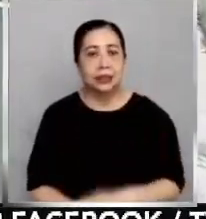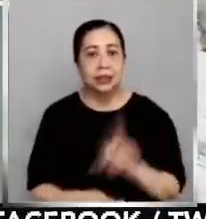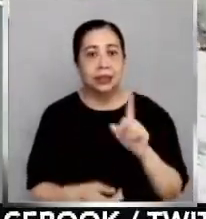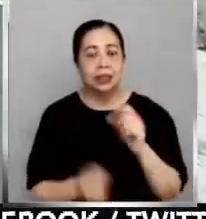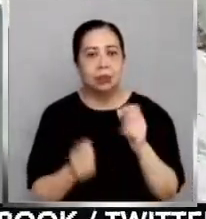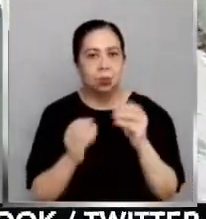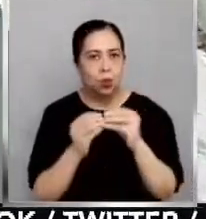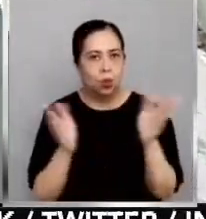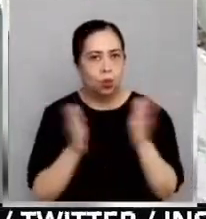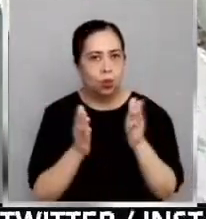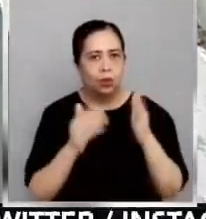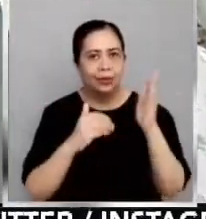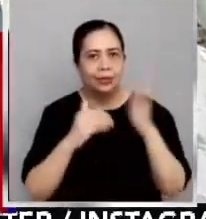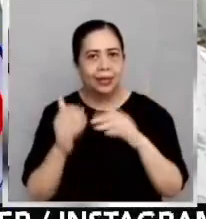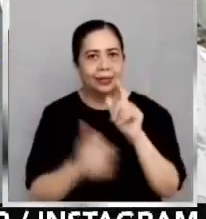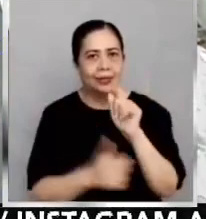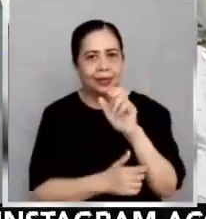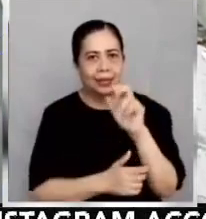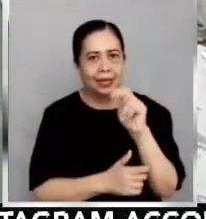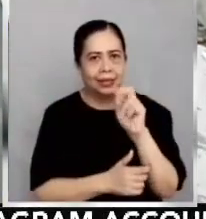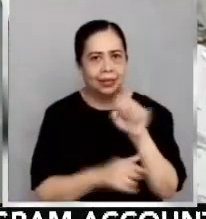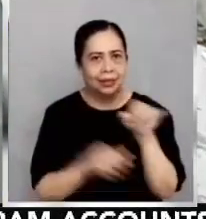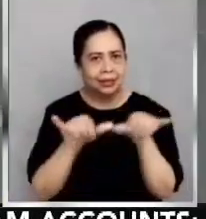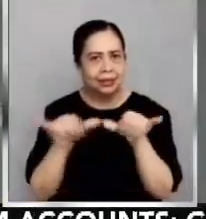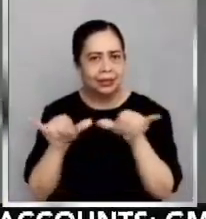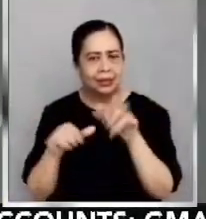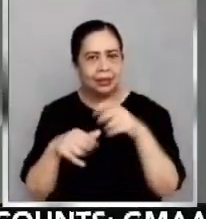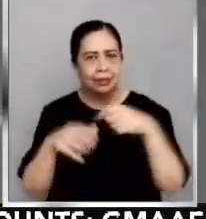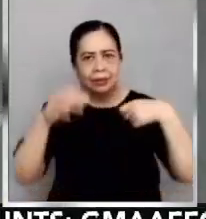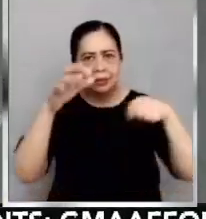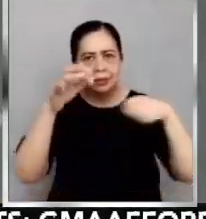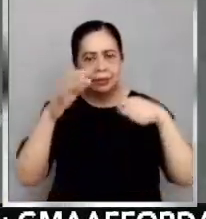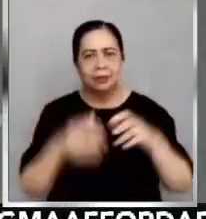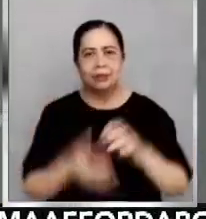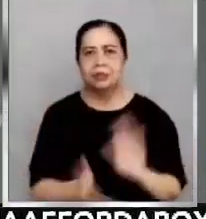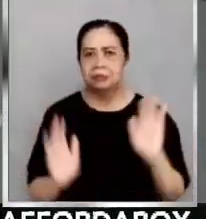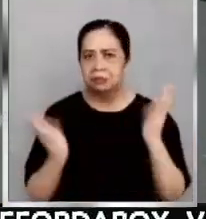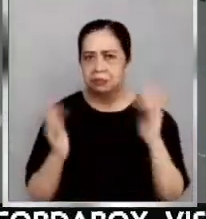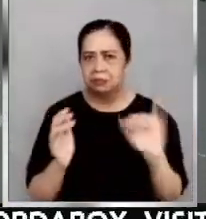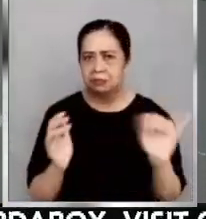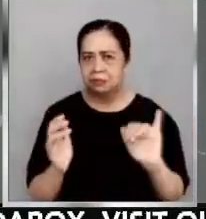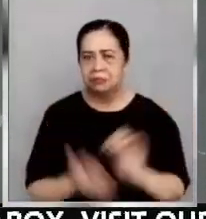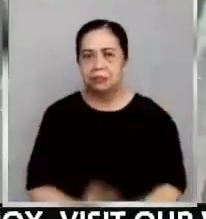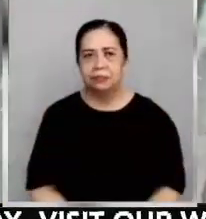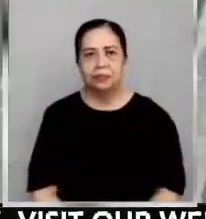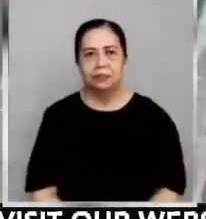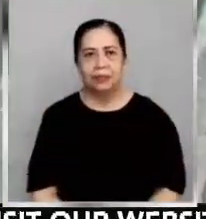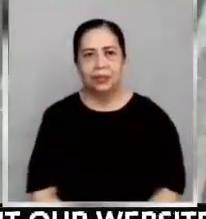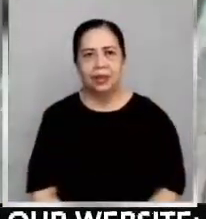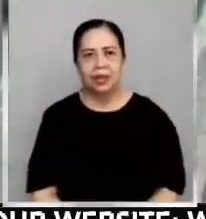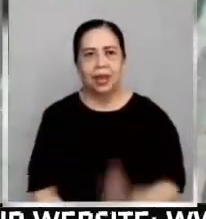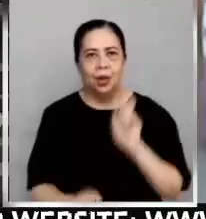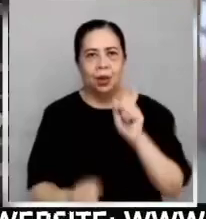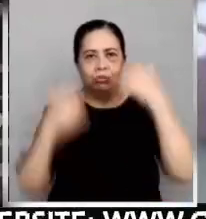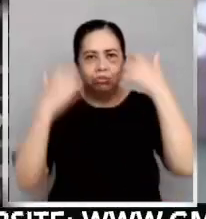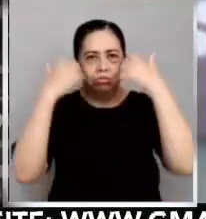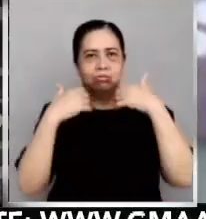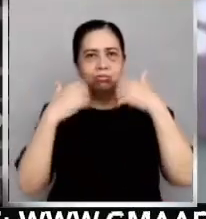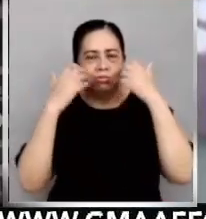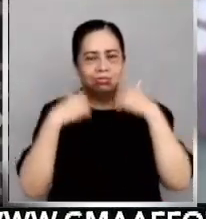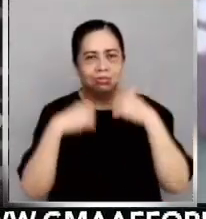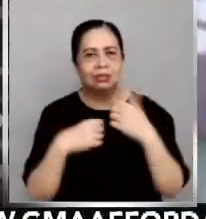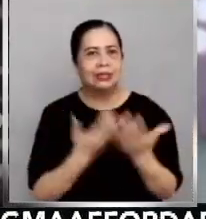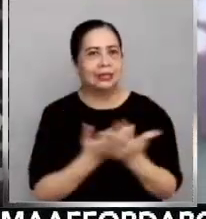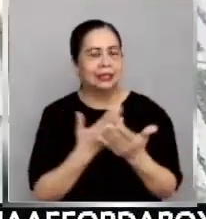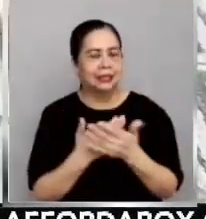sa tennis at kasukat lang ng badminton doubles. Medyo mabilis makapawis. Beginner friendly ito at